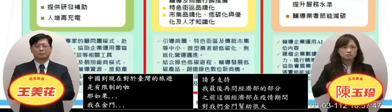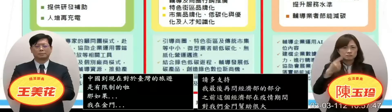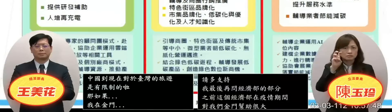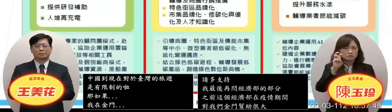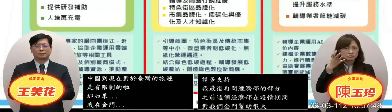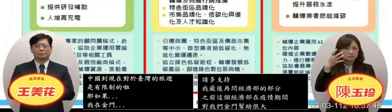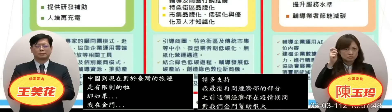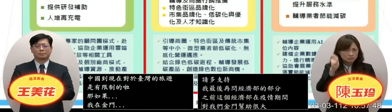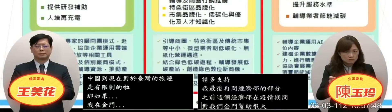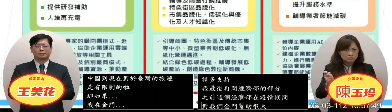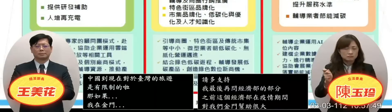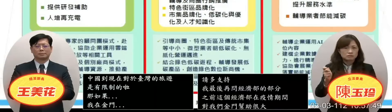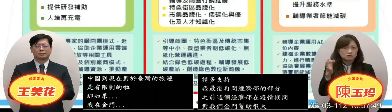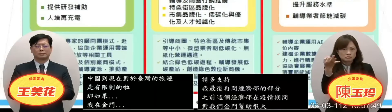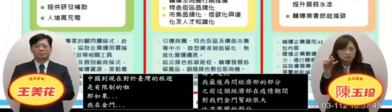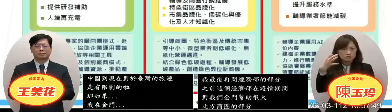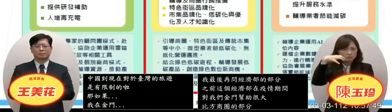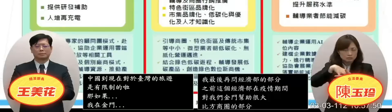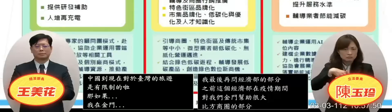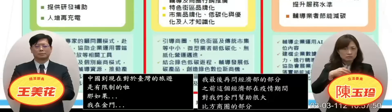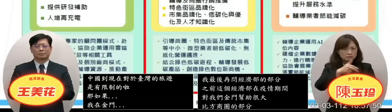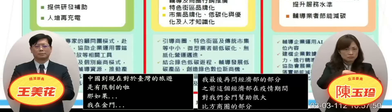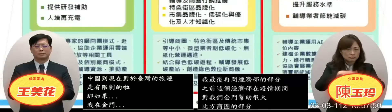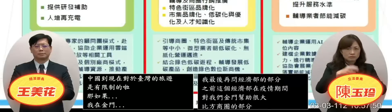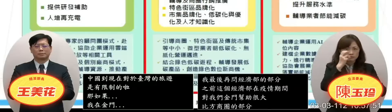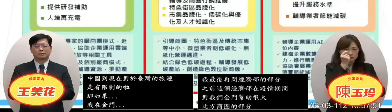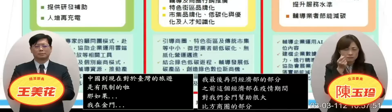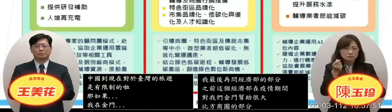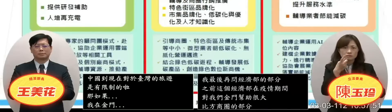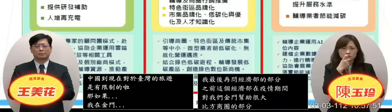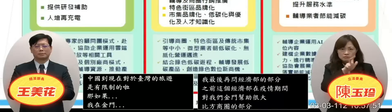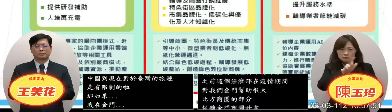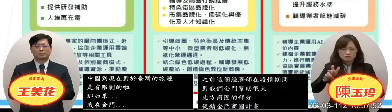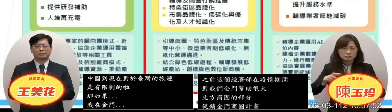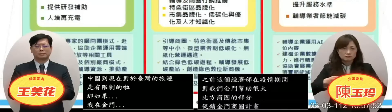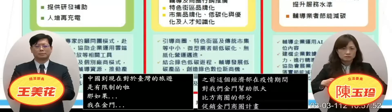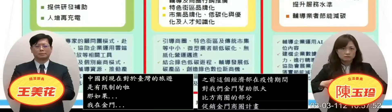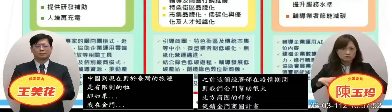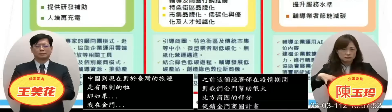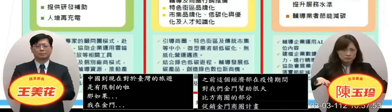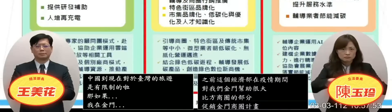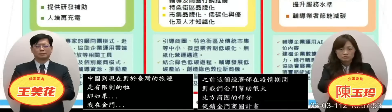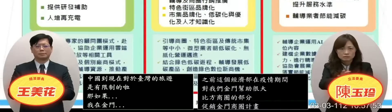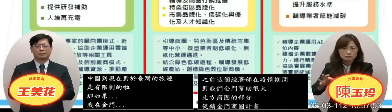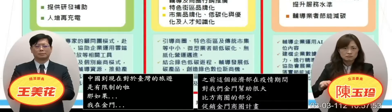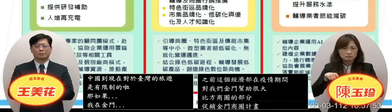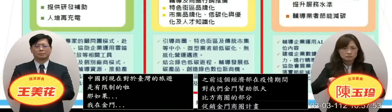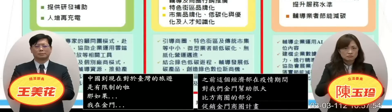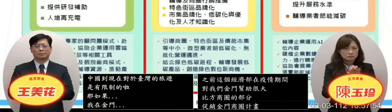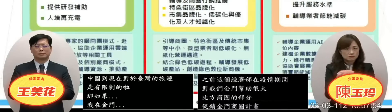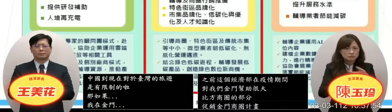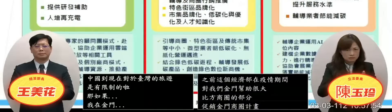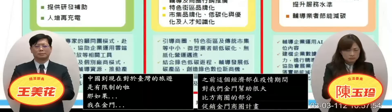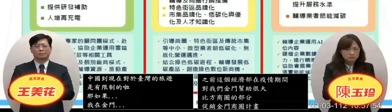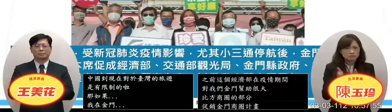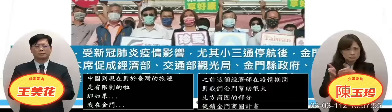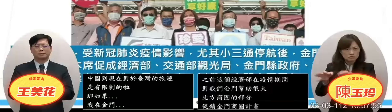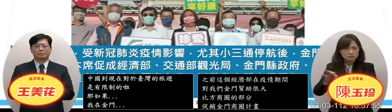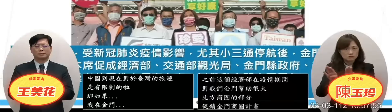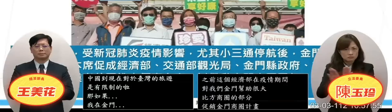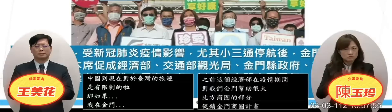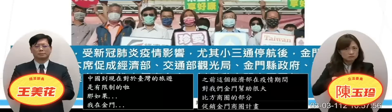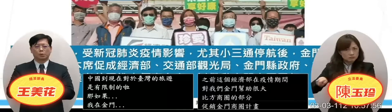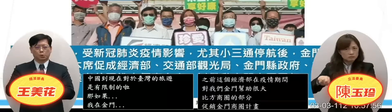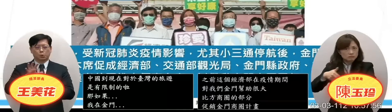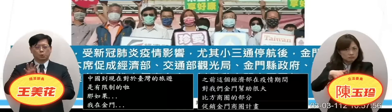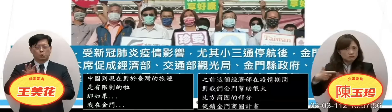里头哈，这个规划特别商圈的绿色商圈这个部分说，这个经济部是有对金门也有做相关的这个计划